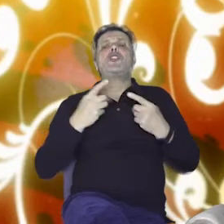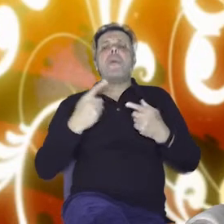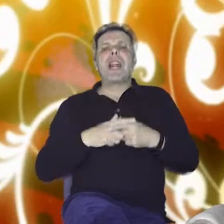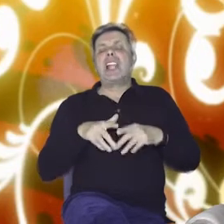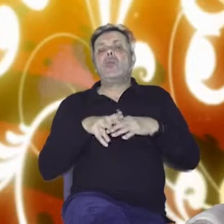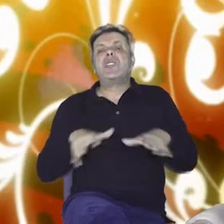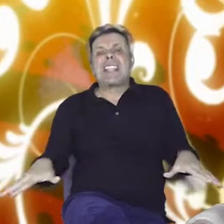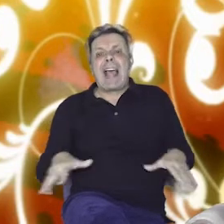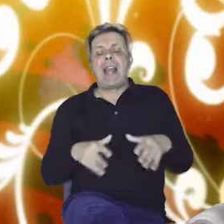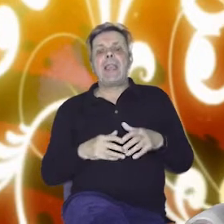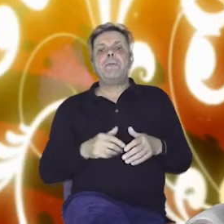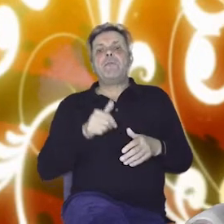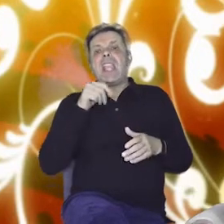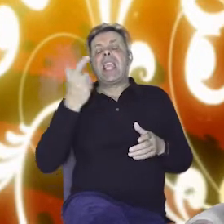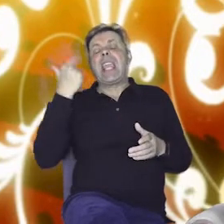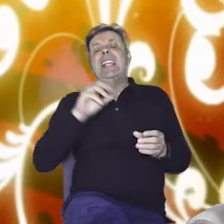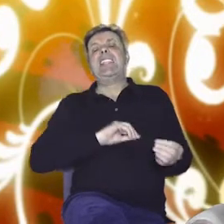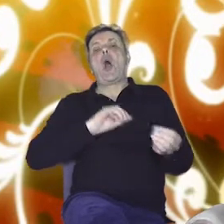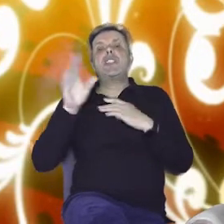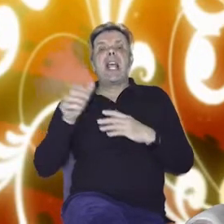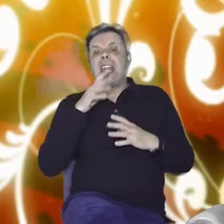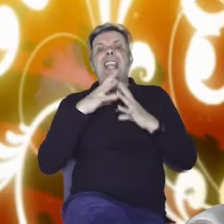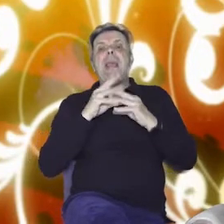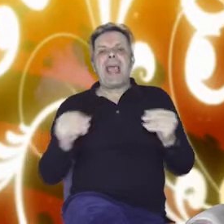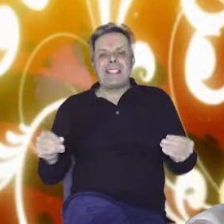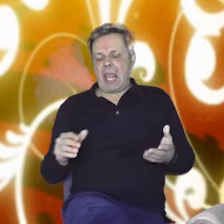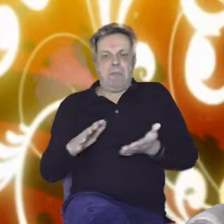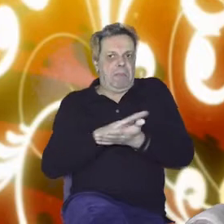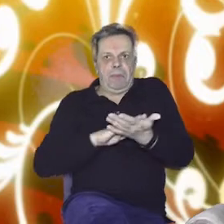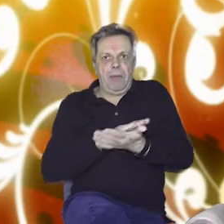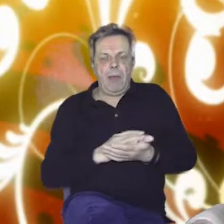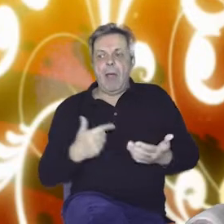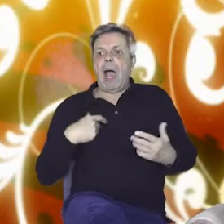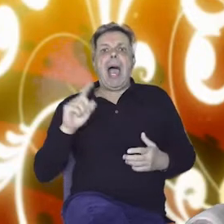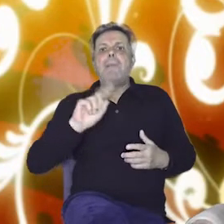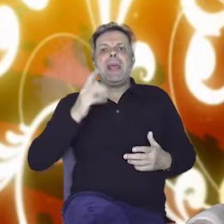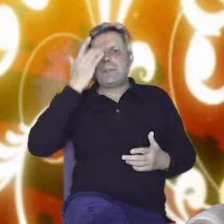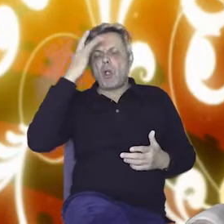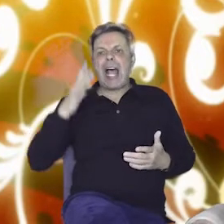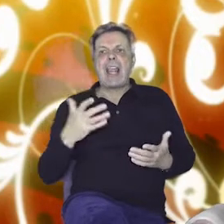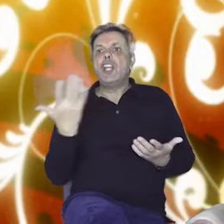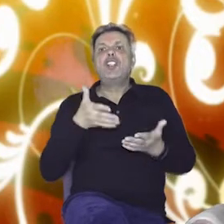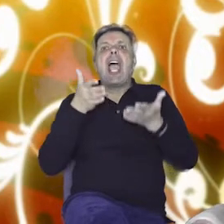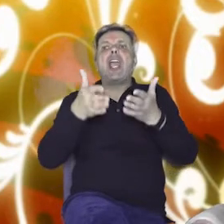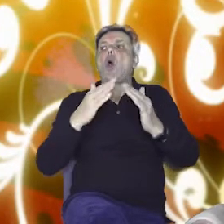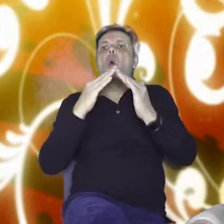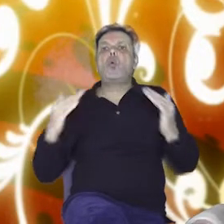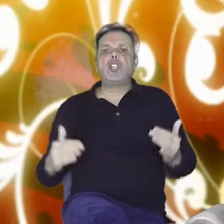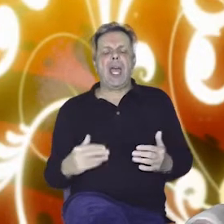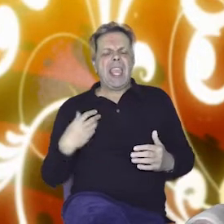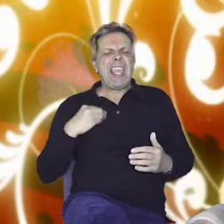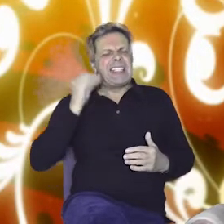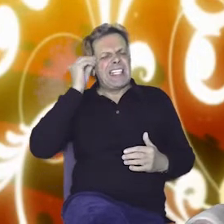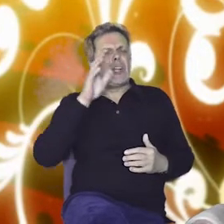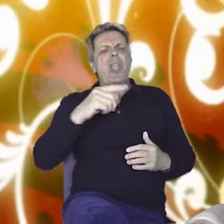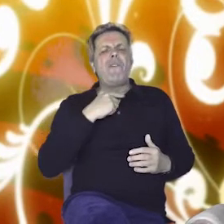nastradali ili se ocelili i nestali zapravo. A mi nismo znali zapravo čija je to uopće kuća. I sjećam se njegovih